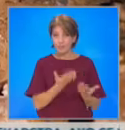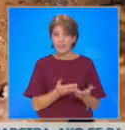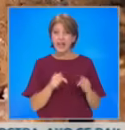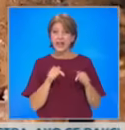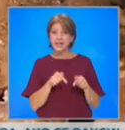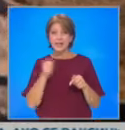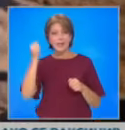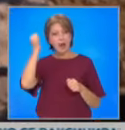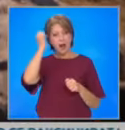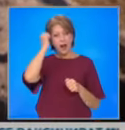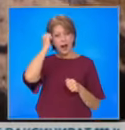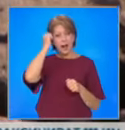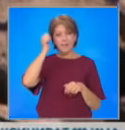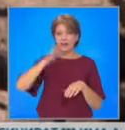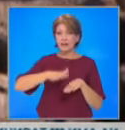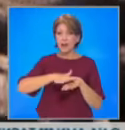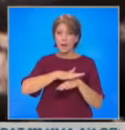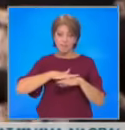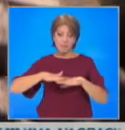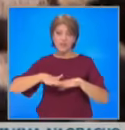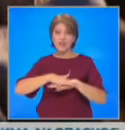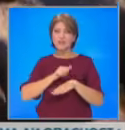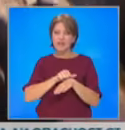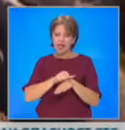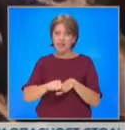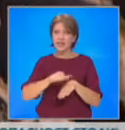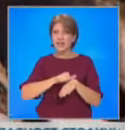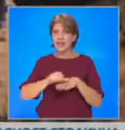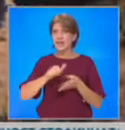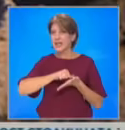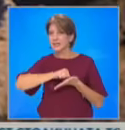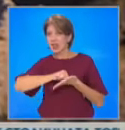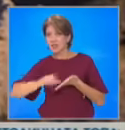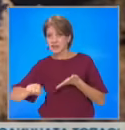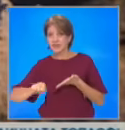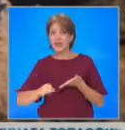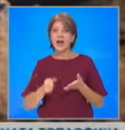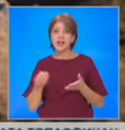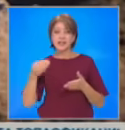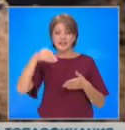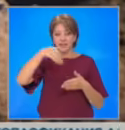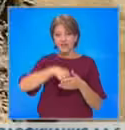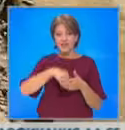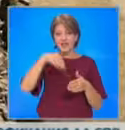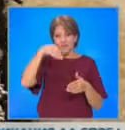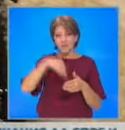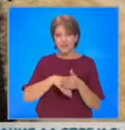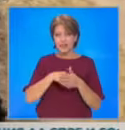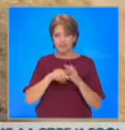тези каменни гладилки повърхността се излъсква. Първо за да вкара по-навътре в порите на